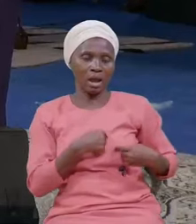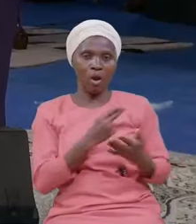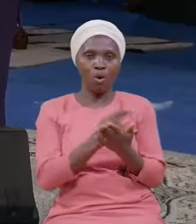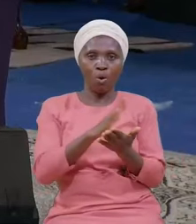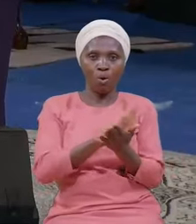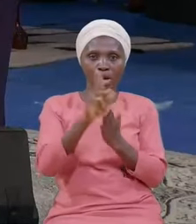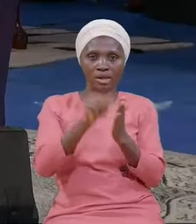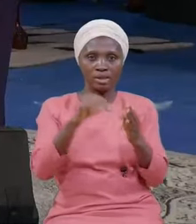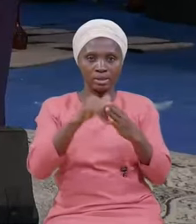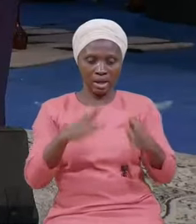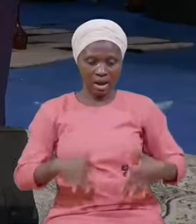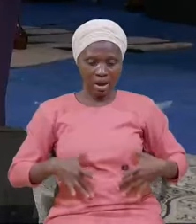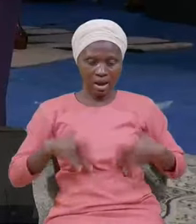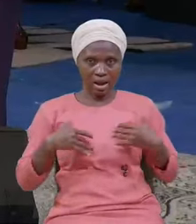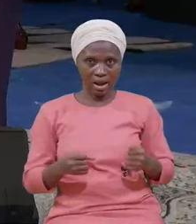sainteté de vie,